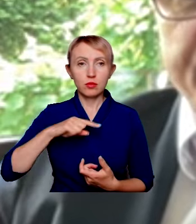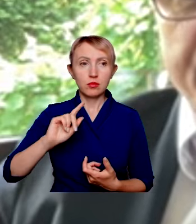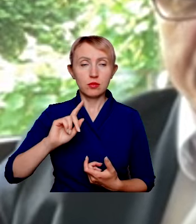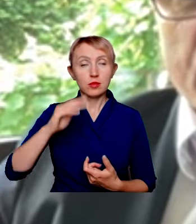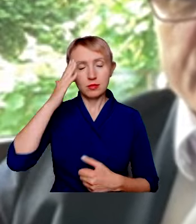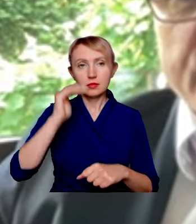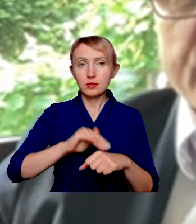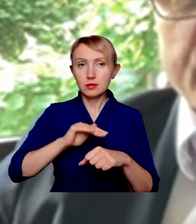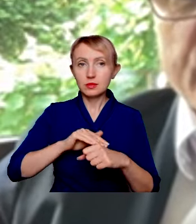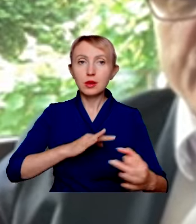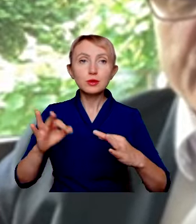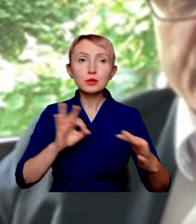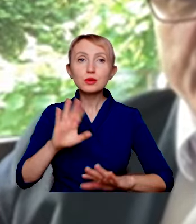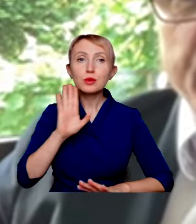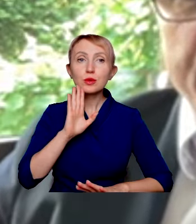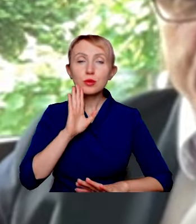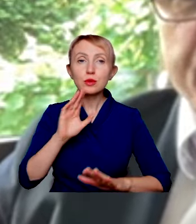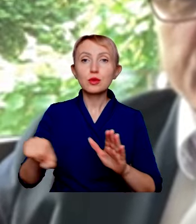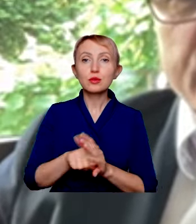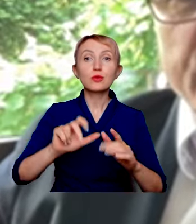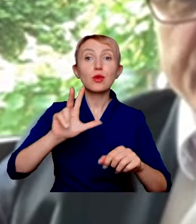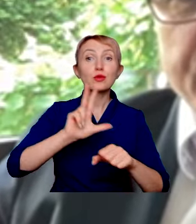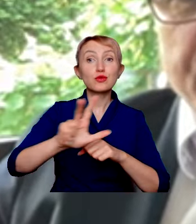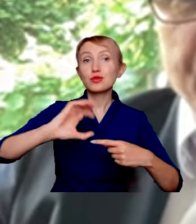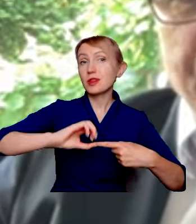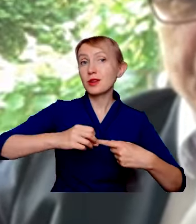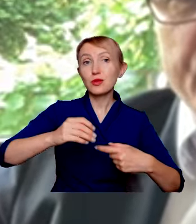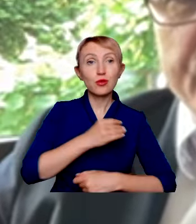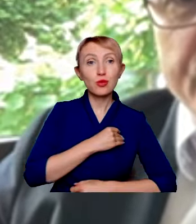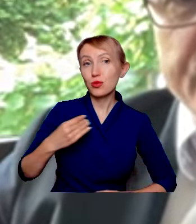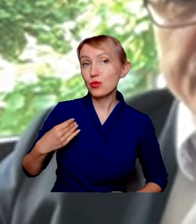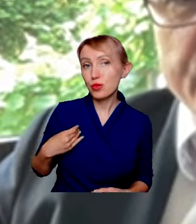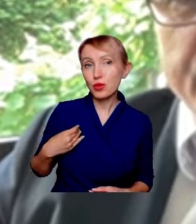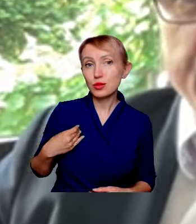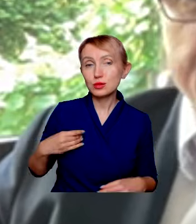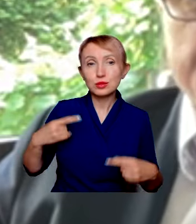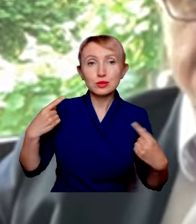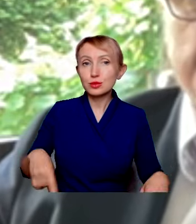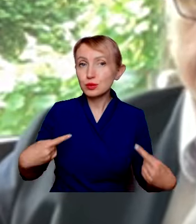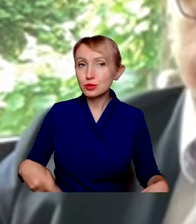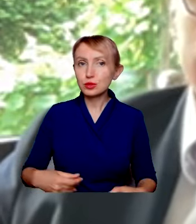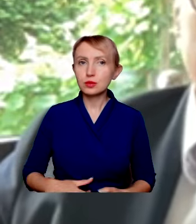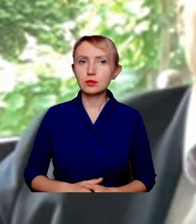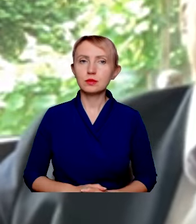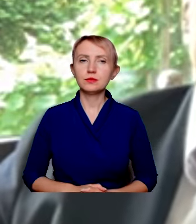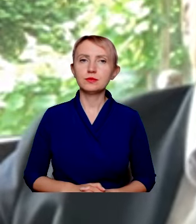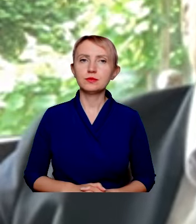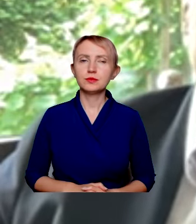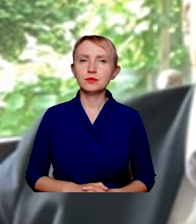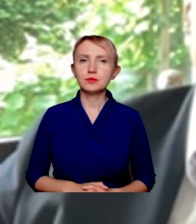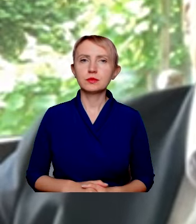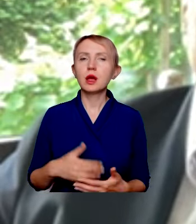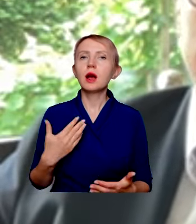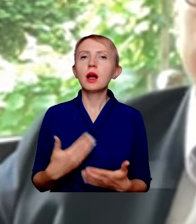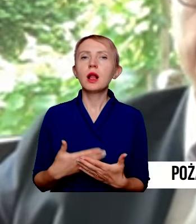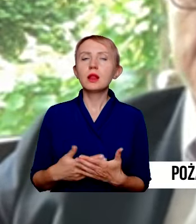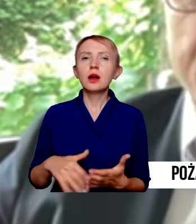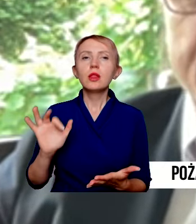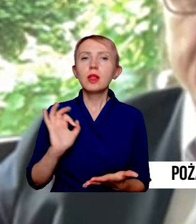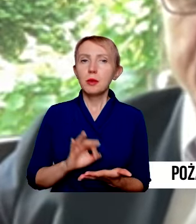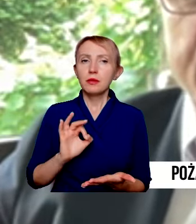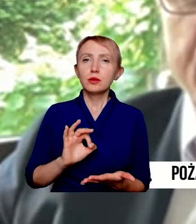jednak do 13 grudnia w Polsce nie dochodziło. Więc w tym sensie niewątpliwie jest to